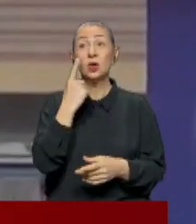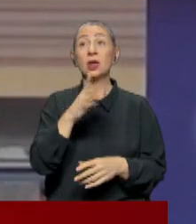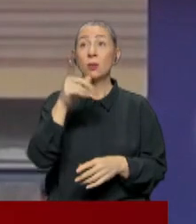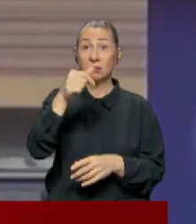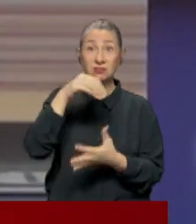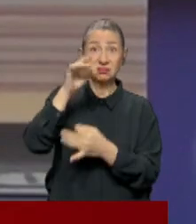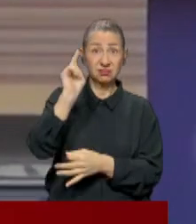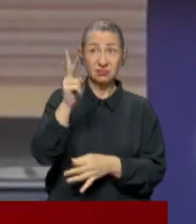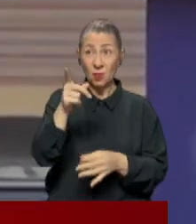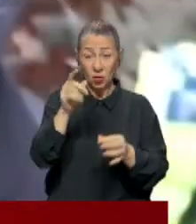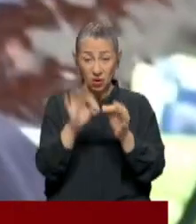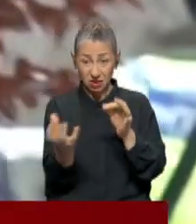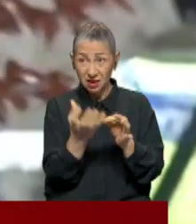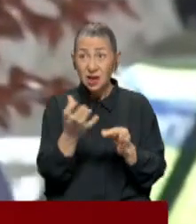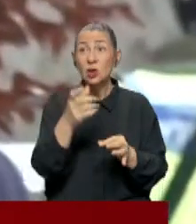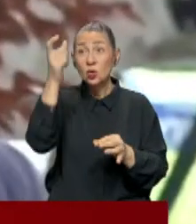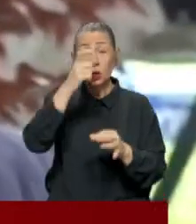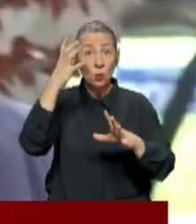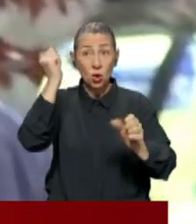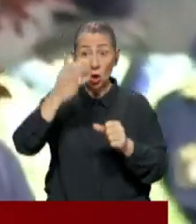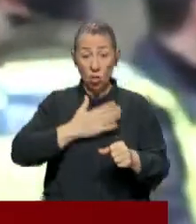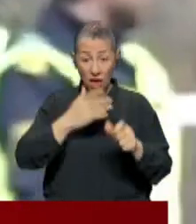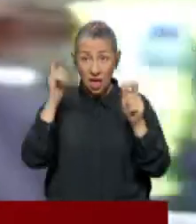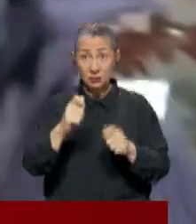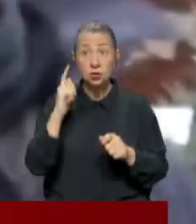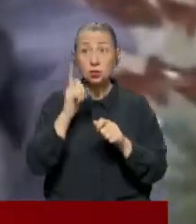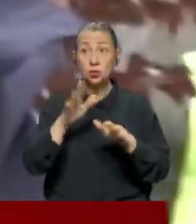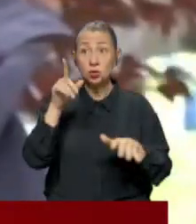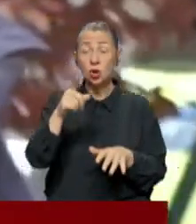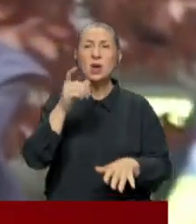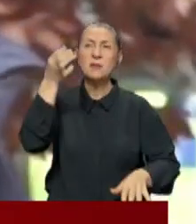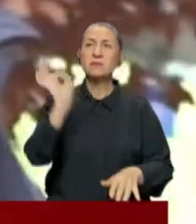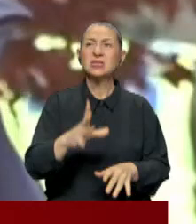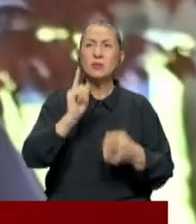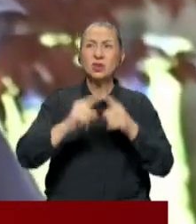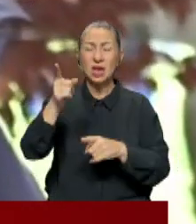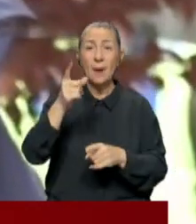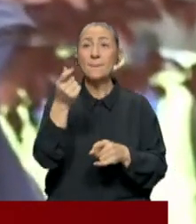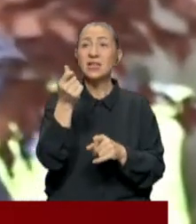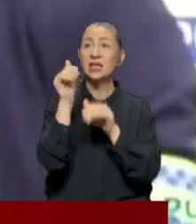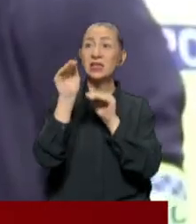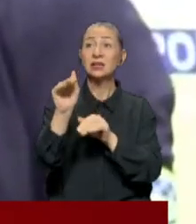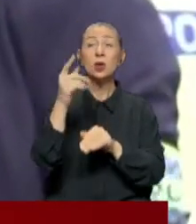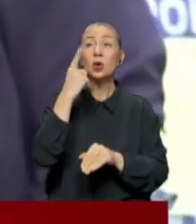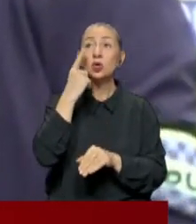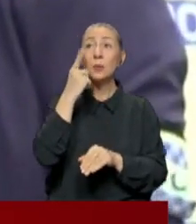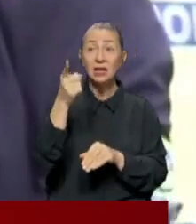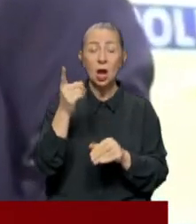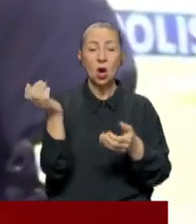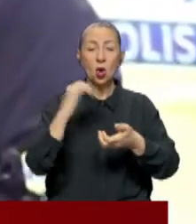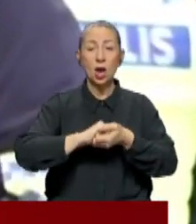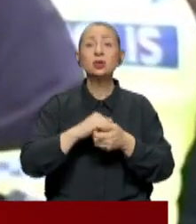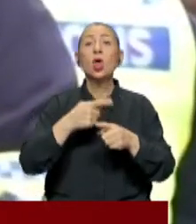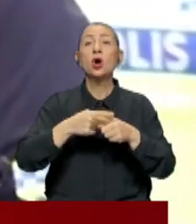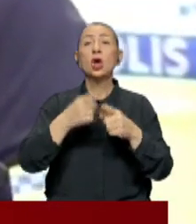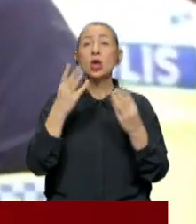Paludan provokatif eylemini Türkiye'nin Stockholm Büyükelçiliği önünde yapacağını duyurdu. Küstah siyasetçiye maddi desteği hükümette koalisyon